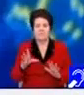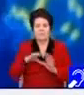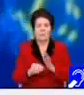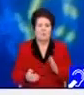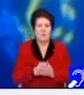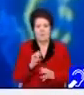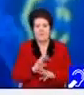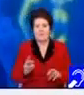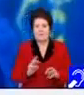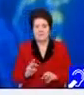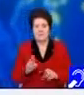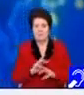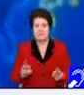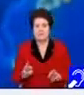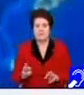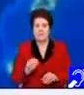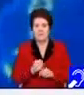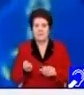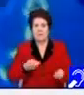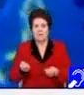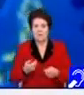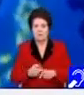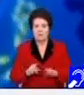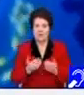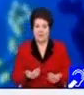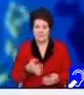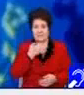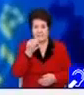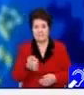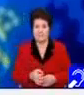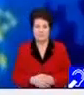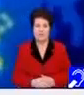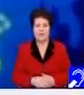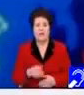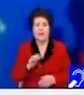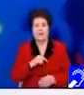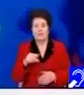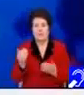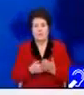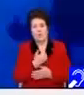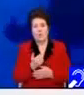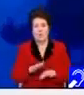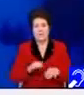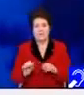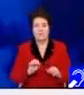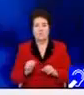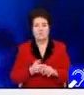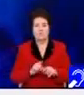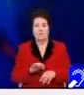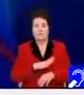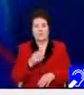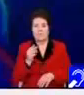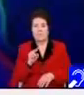noii miniștri au mers la ministerele pe care le vor conduce de astăzi pentru a-și cunoaște echipele. În noul executiv condus de Pavel Filip se